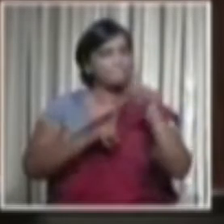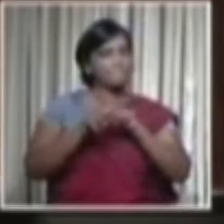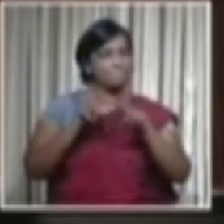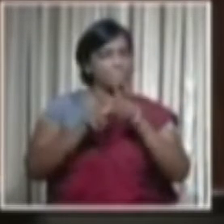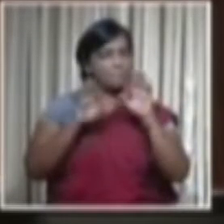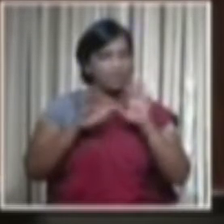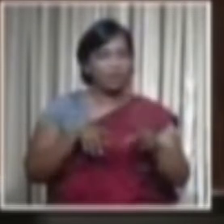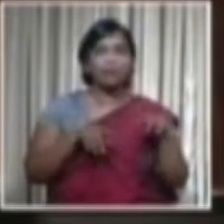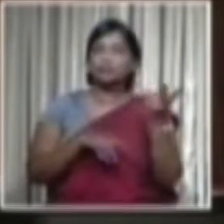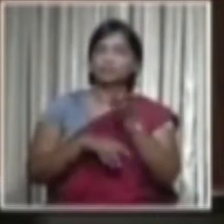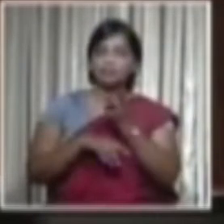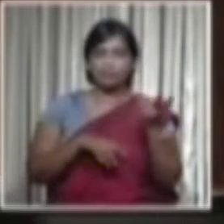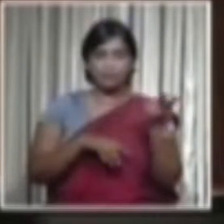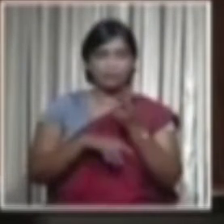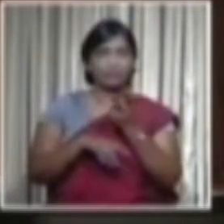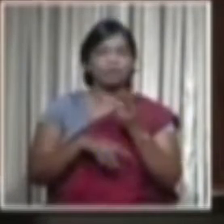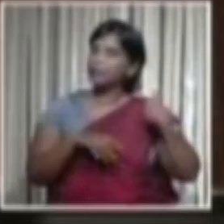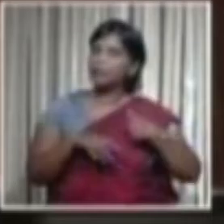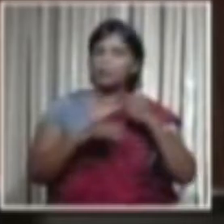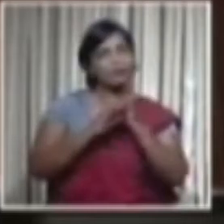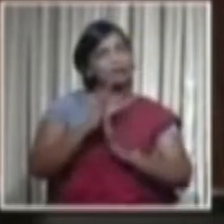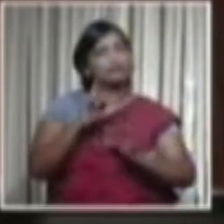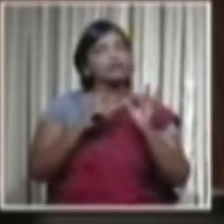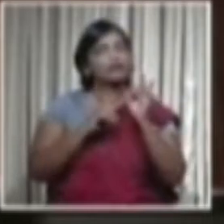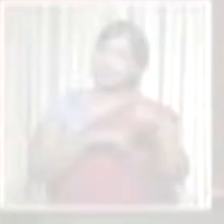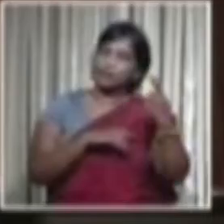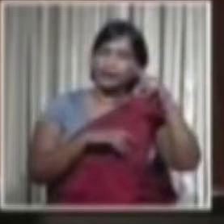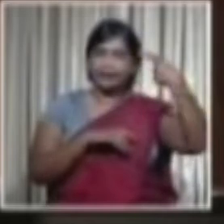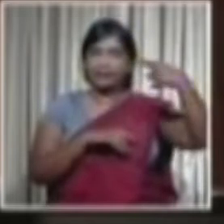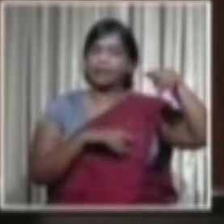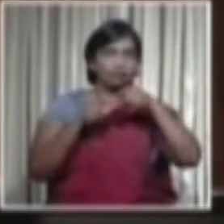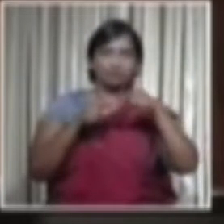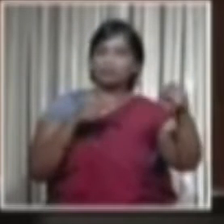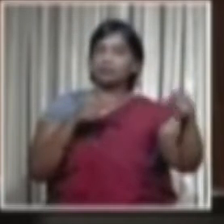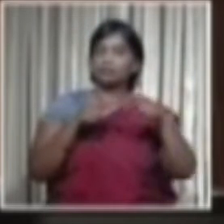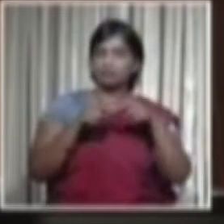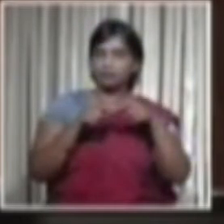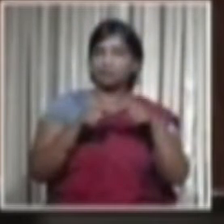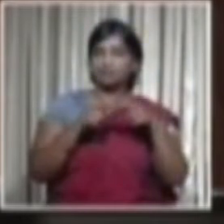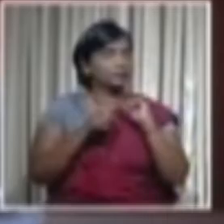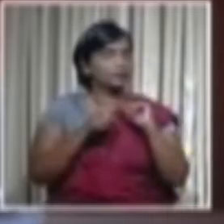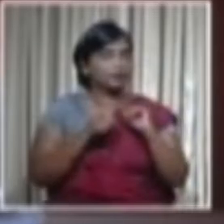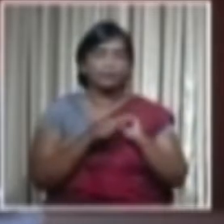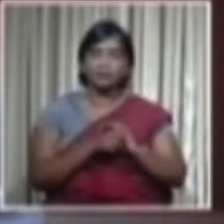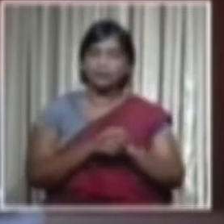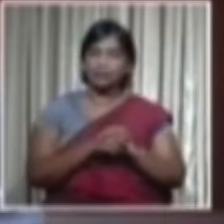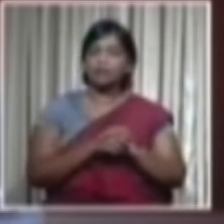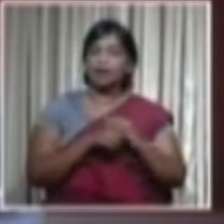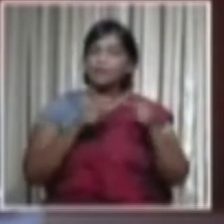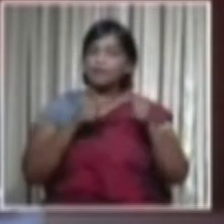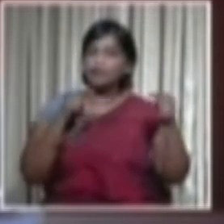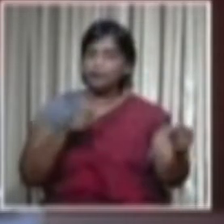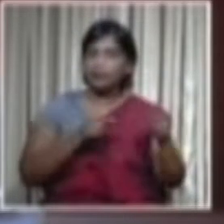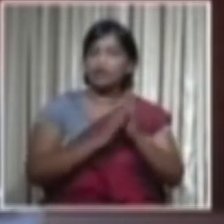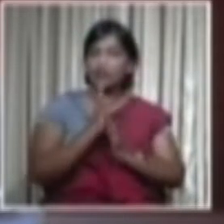පාර්ලිමේන්තුවේ දෙපක්ෂයේම සිටින ජ්‍යෙෂ්ඨ මන්ත්‍රීවරු ගෙන් සමන්විත කමිටුවක් මේ සතිය තුළ පත් කරන්න බලාපොරොත්තු වෙනවා. විපක්ෂයේ මන්ත්‍රීවරයෙක්